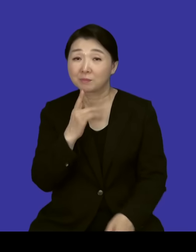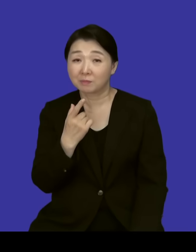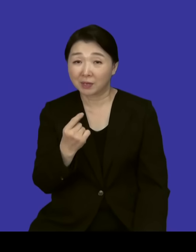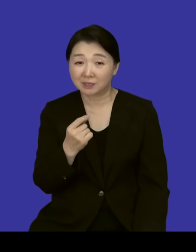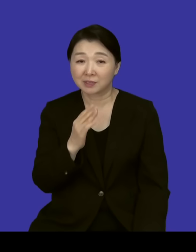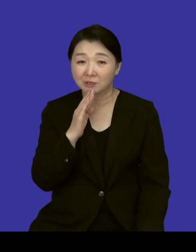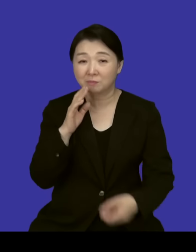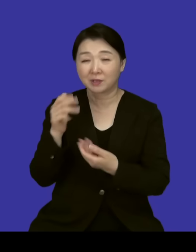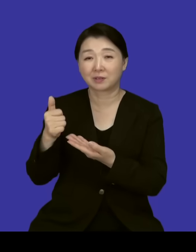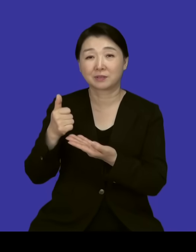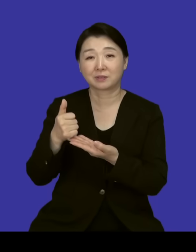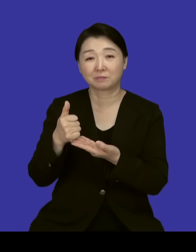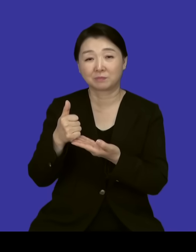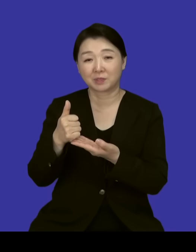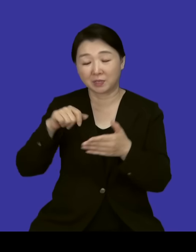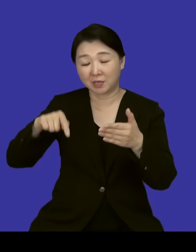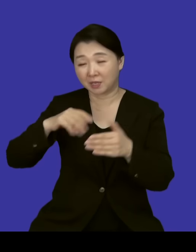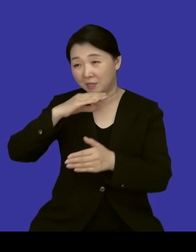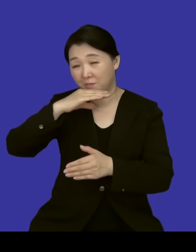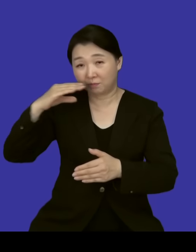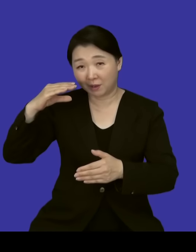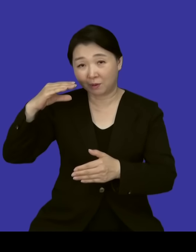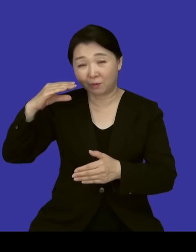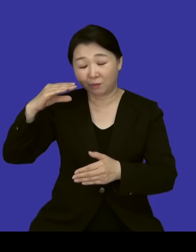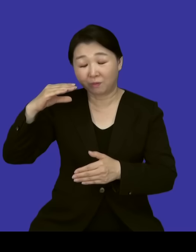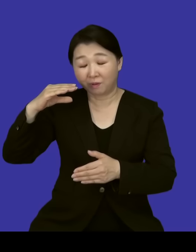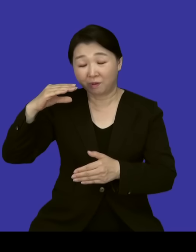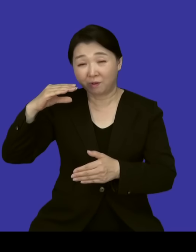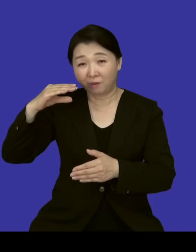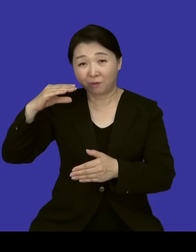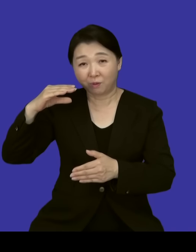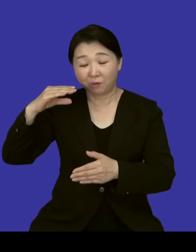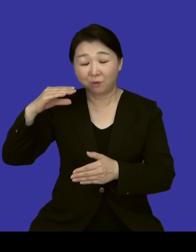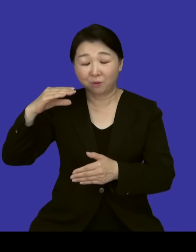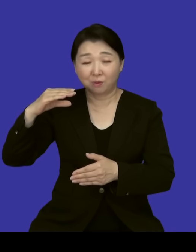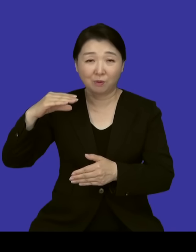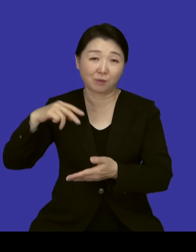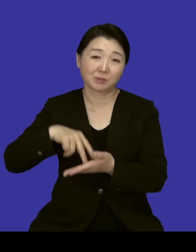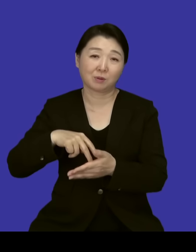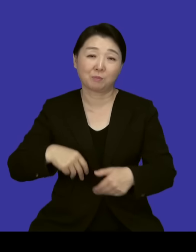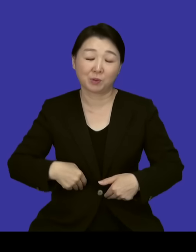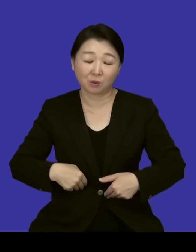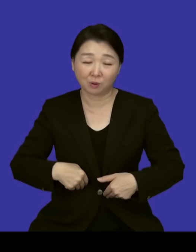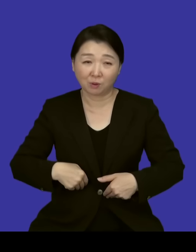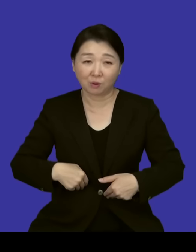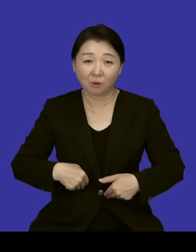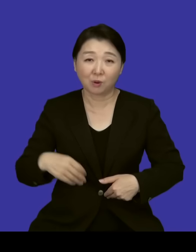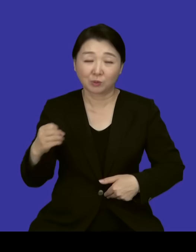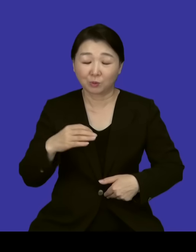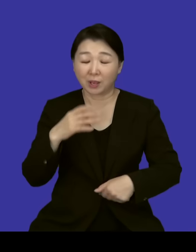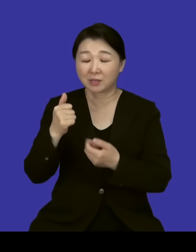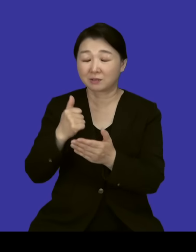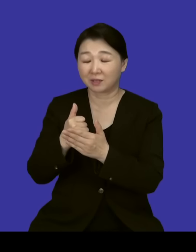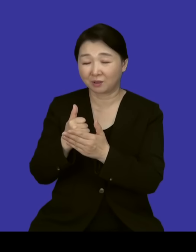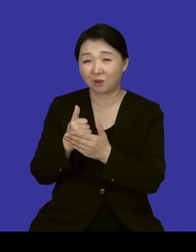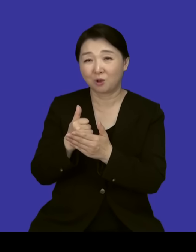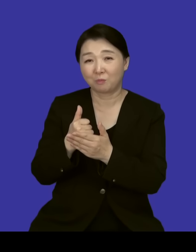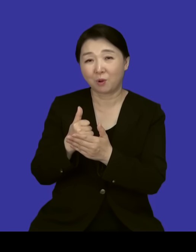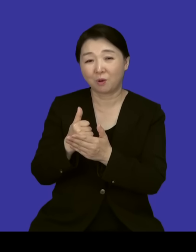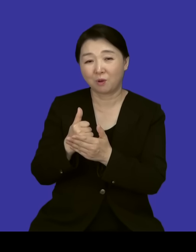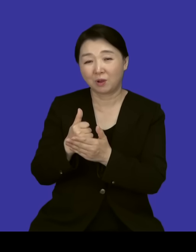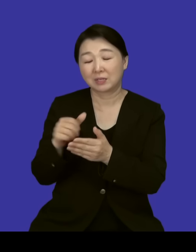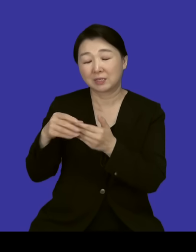이 정말 하나님이 안에 바로 선분이 앞장서서 나가지 않으면 좀 위험한 걸 수도 있겠다는 생각도 예. 들었고요. 하나님의